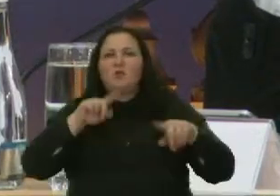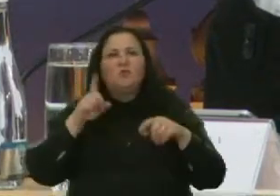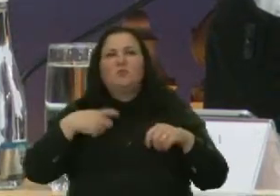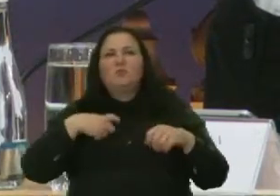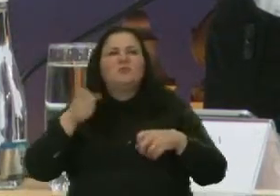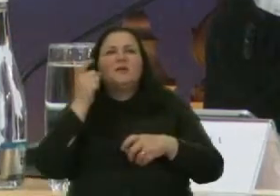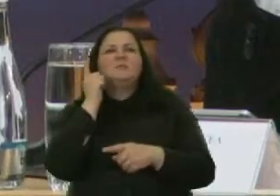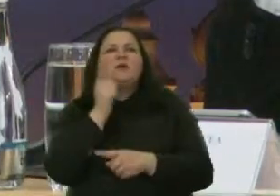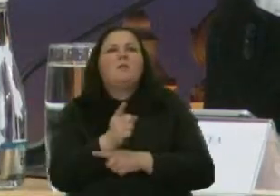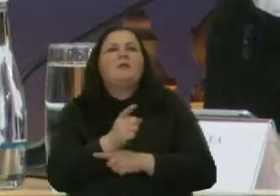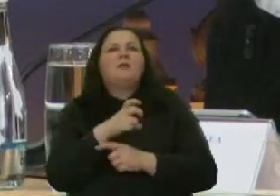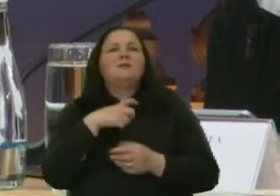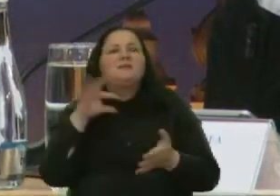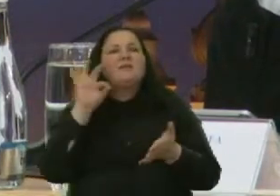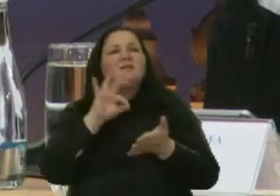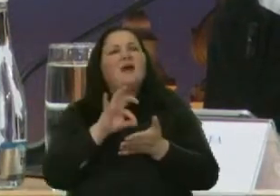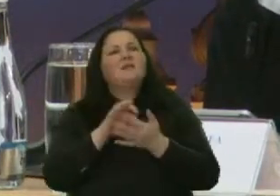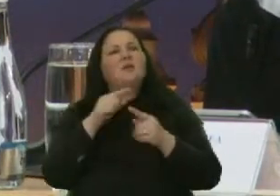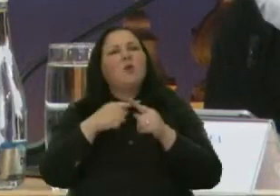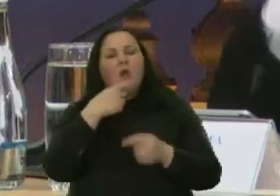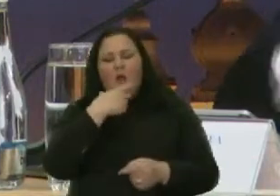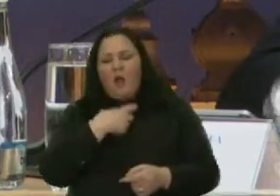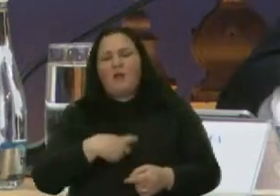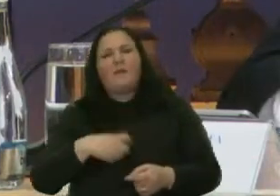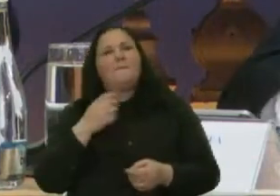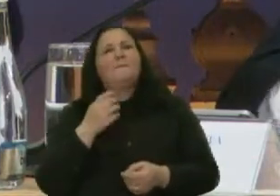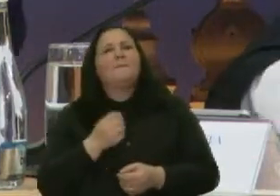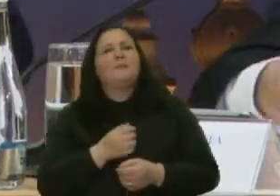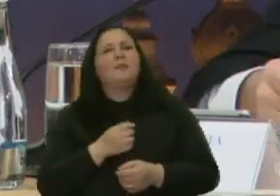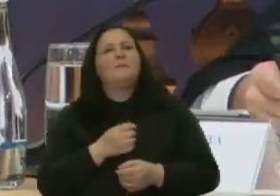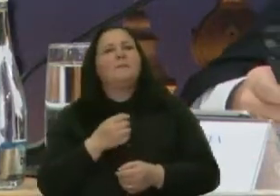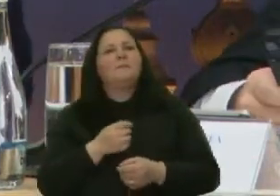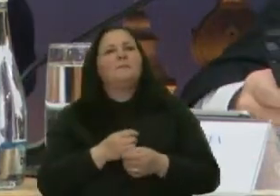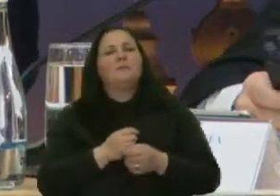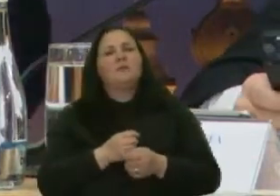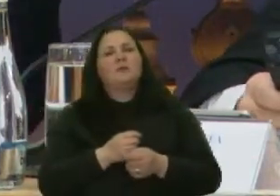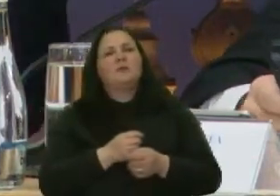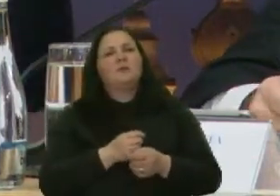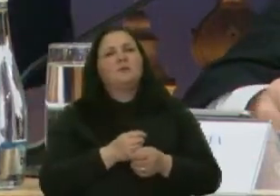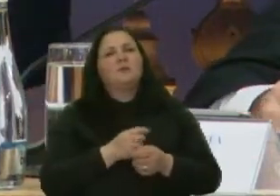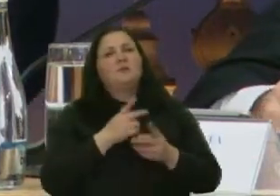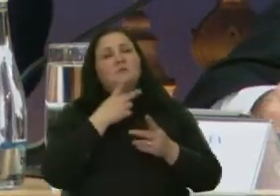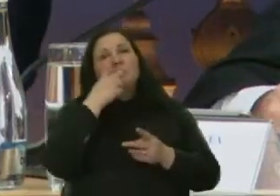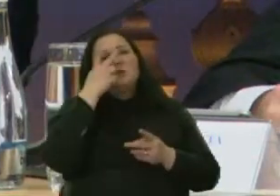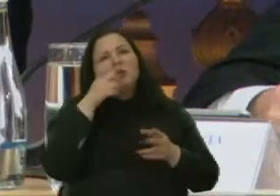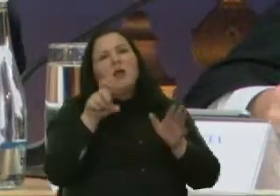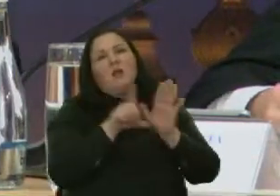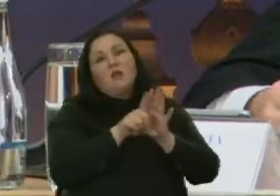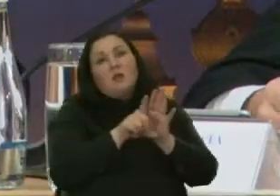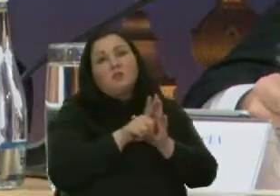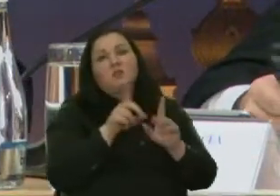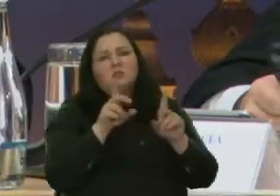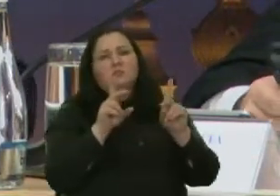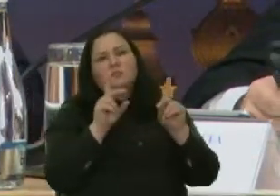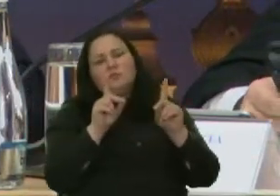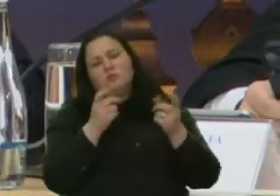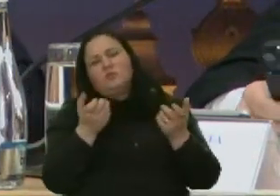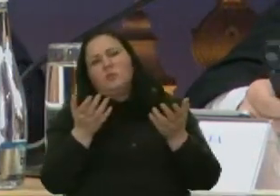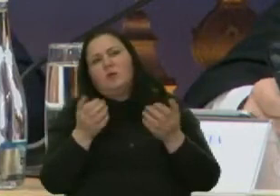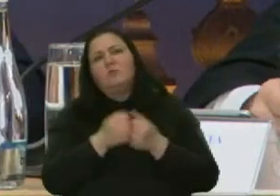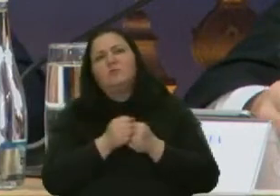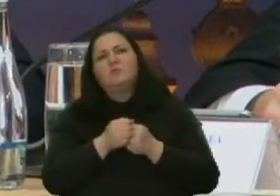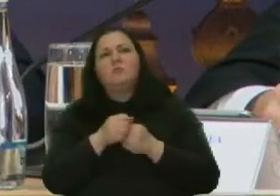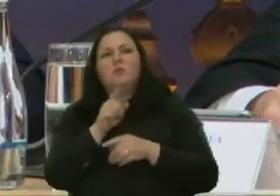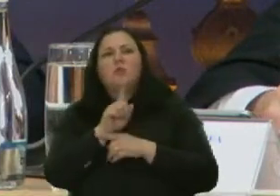pe date cu caracter personal că ca să și spună în mod obligatoriu vedem dacă nu mergem la nivel de legislație națională c Dacă e prin lege atunci Probabil că